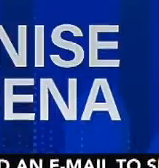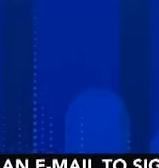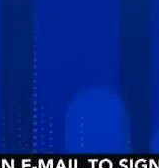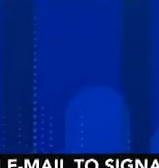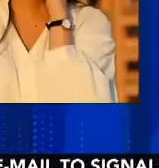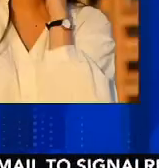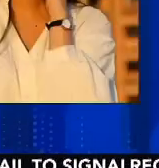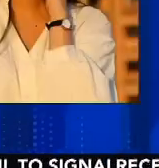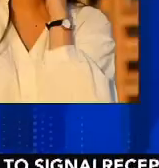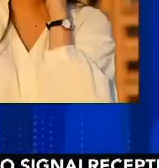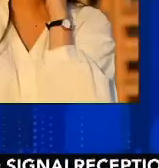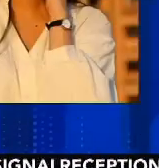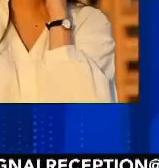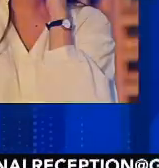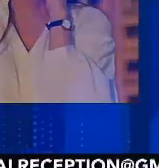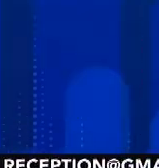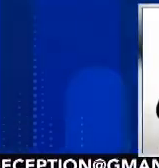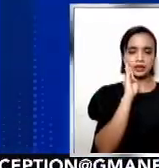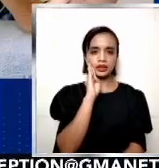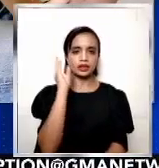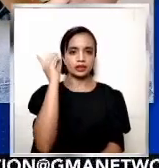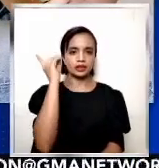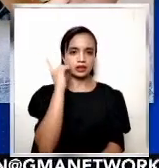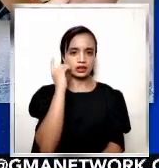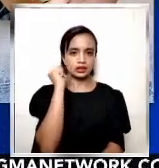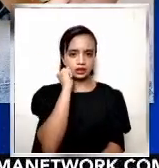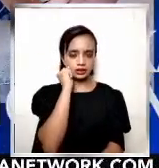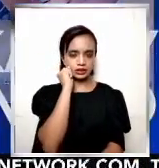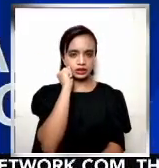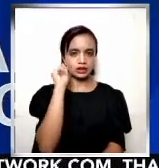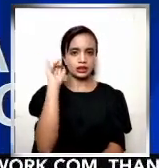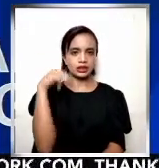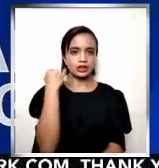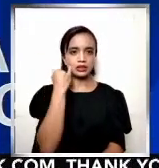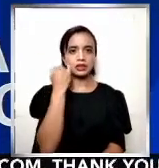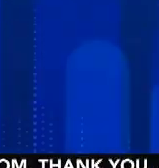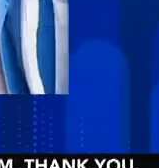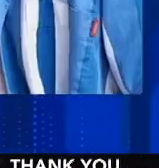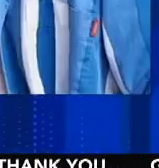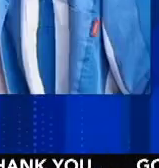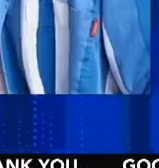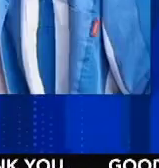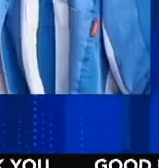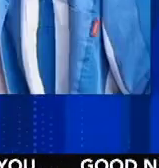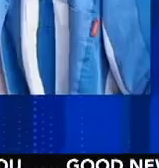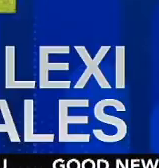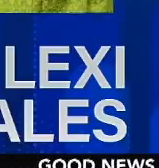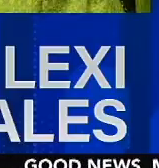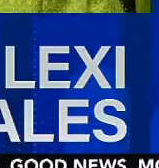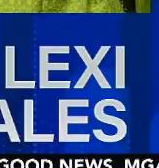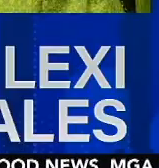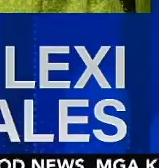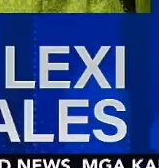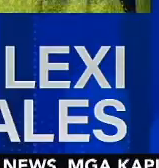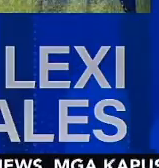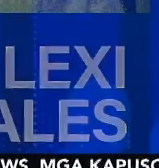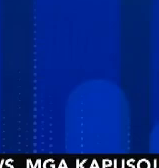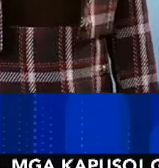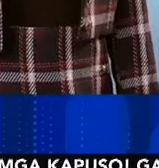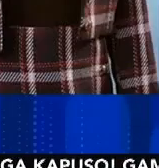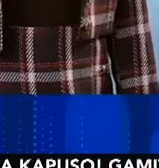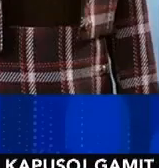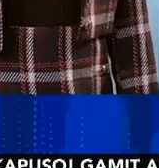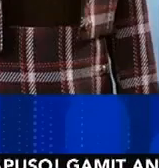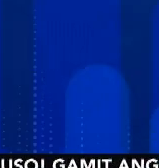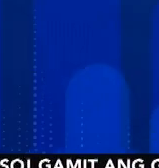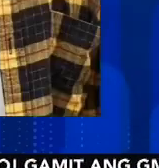Barbacena, Faith Da Silva, Jennifer Maravilla, Kaloy Tingkungko, Kim De Leon, Lexi Gonzalez,